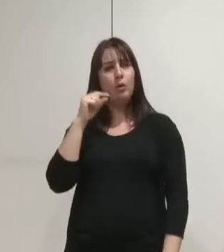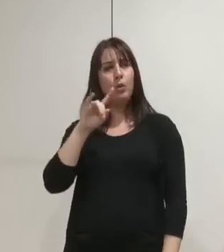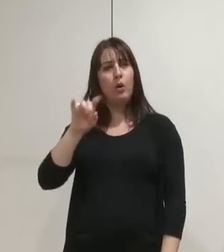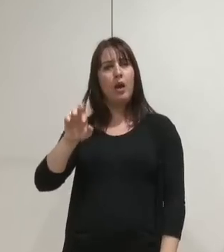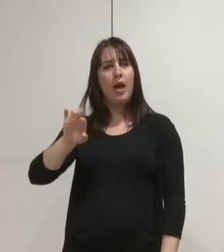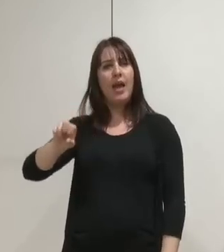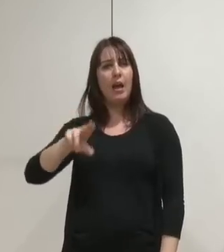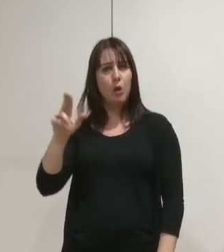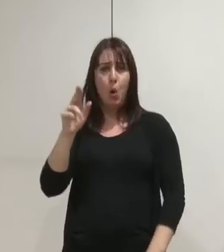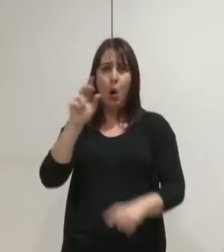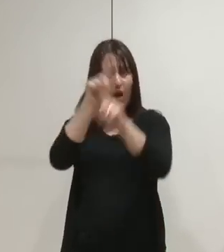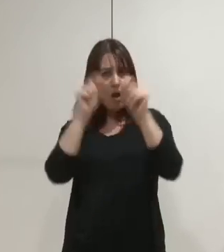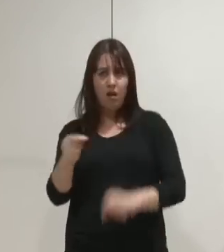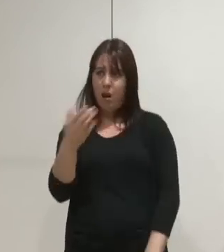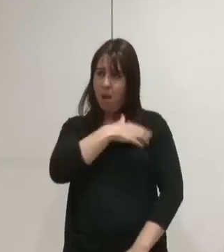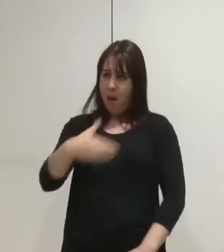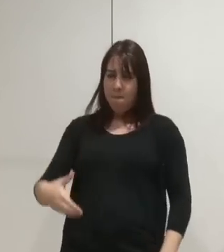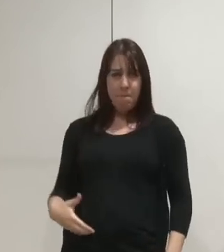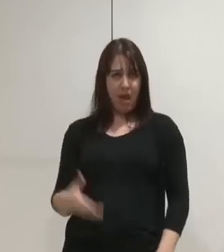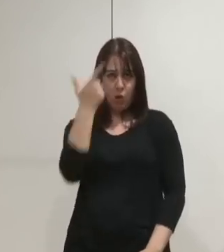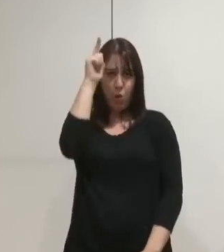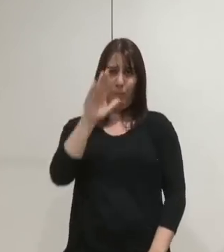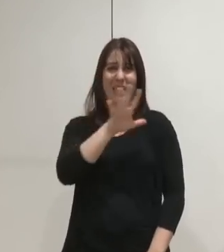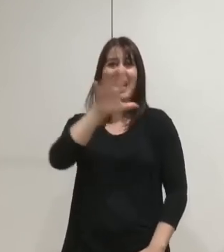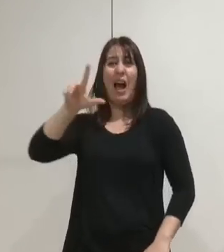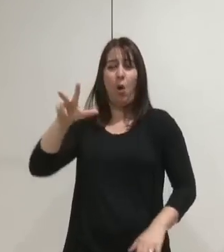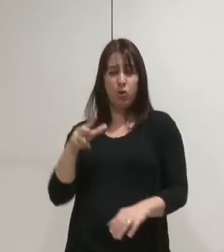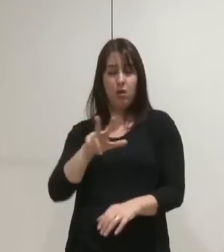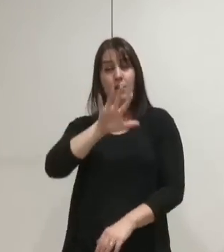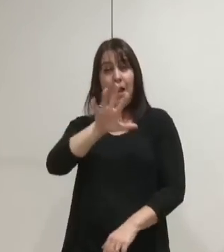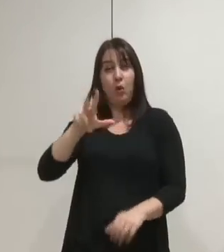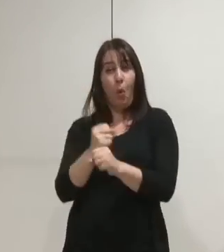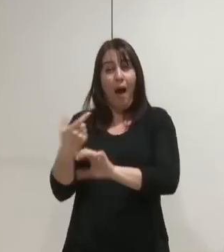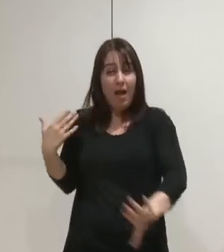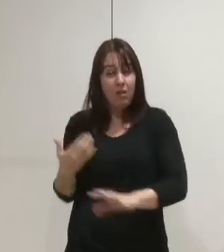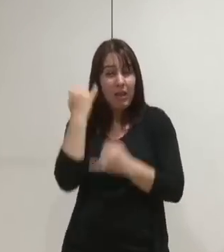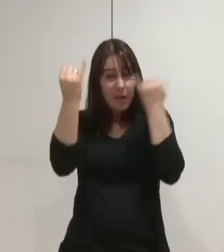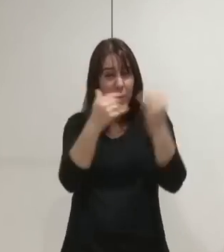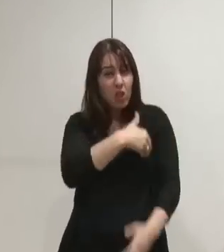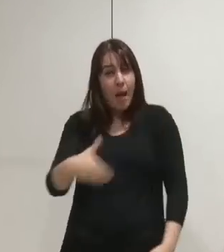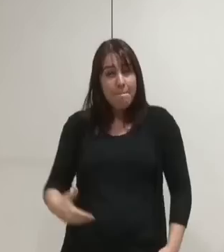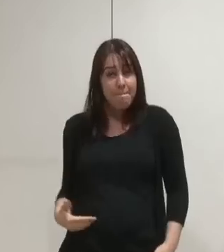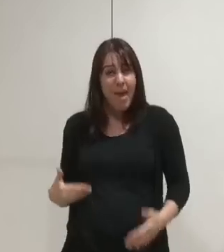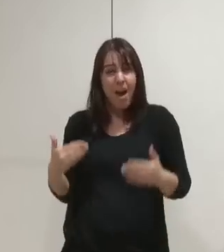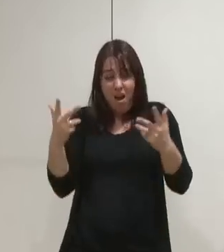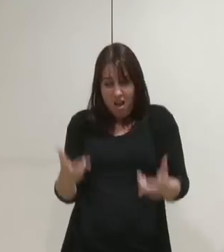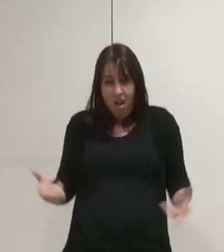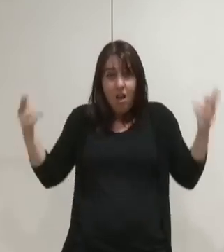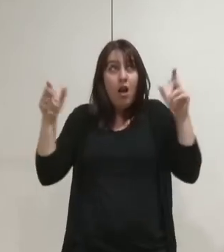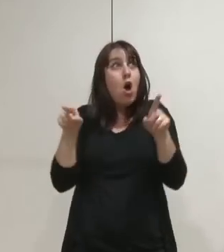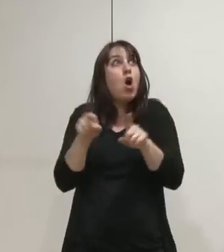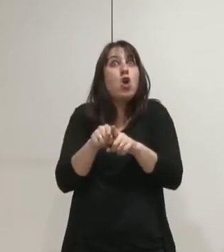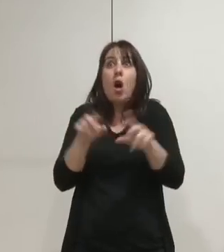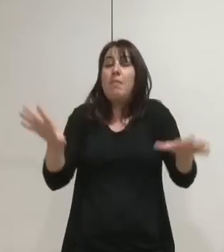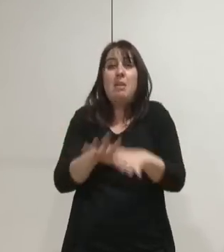hdouard herot mère de Lyon pendant 53 ans vous voyez un petit peu mère de Lyon pendant 53 ans c'était le bébé du maire de Lyon